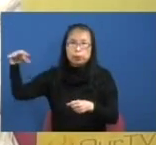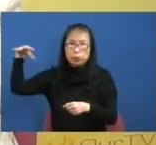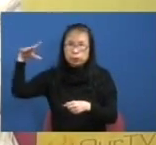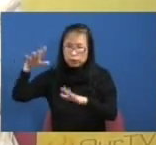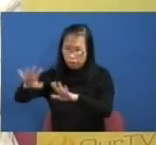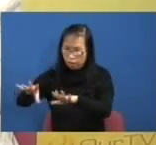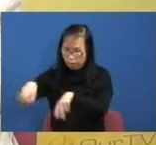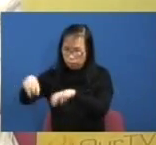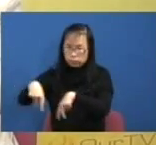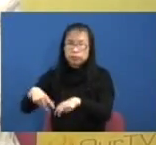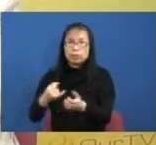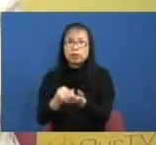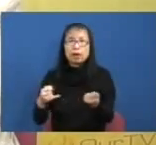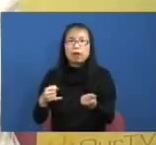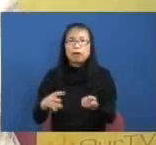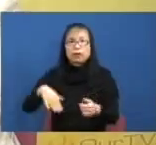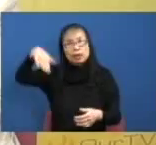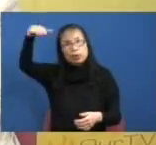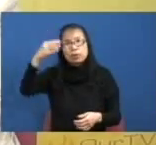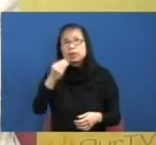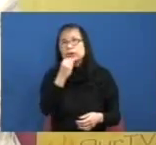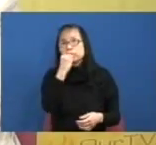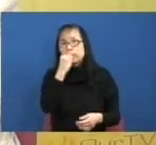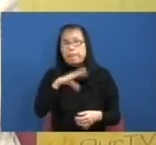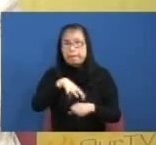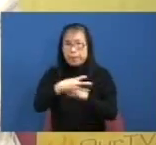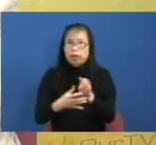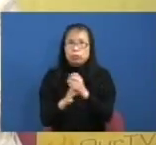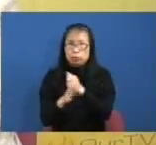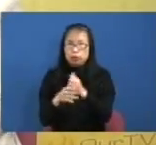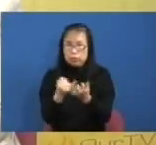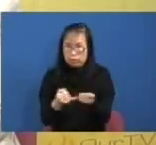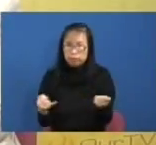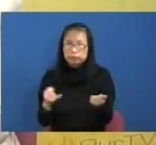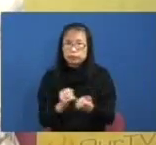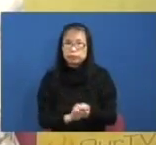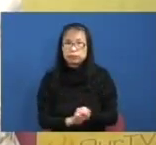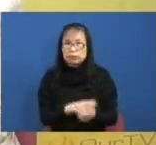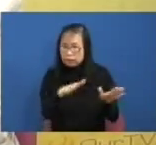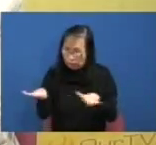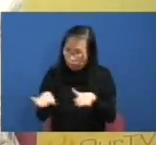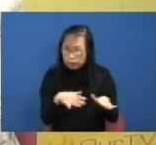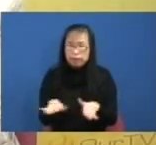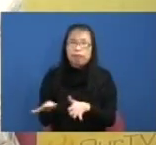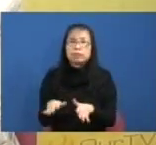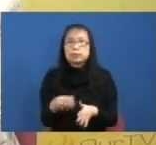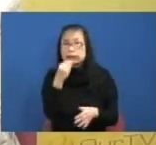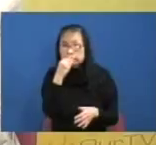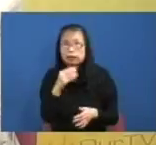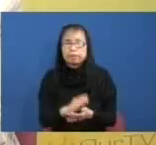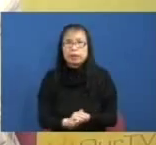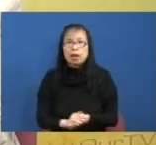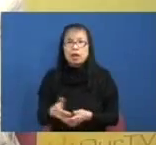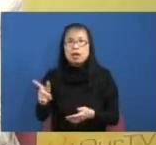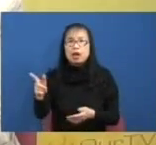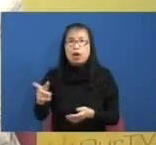一些即高尖的食材，包括魚生咁，或者一啲海產類，咁啊搞到通脹嗱，